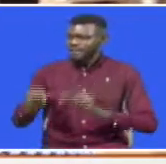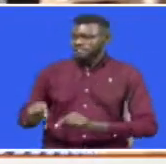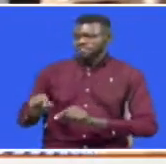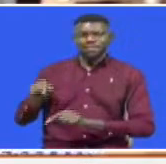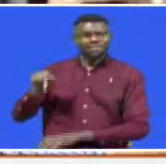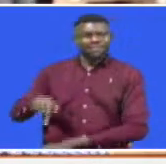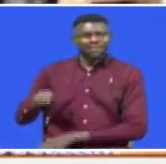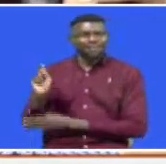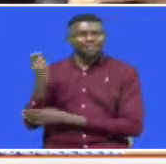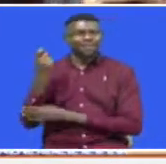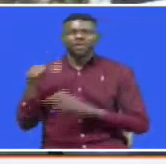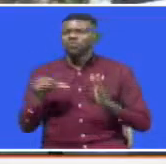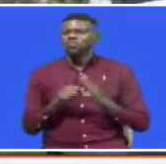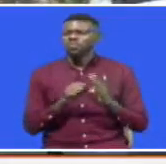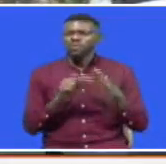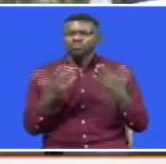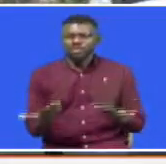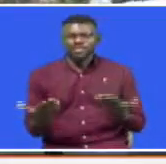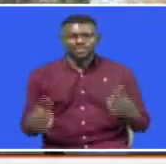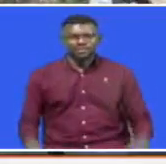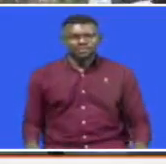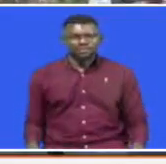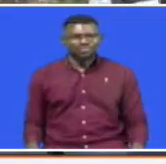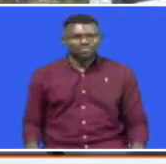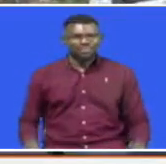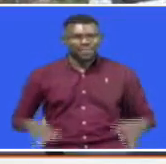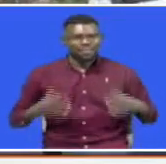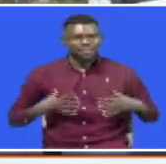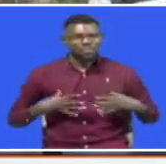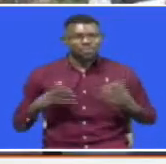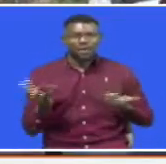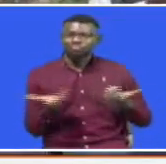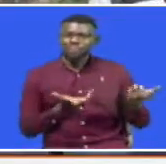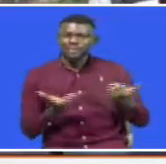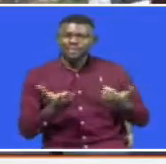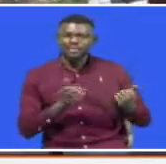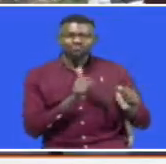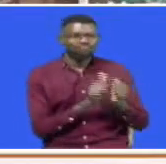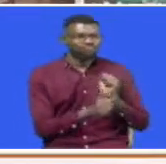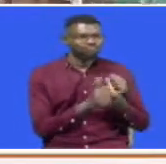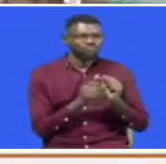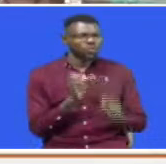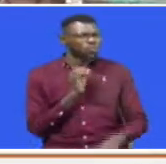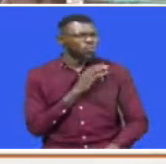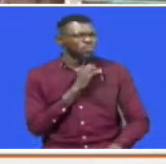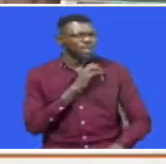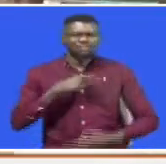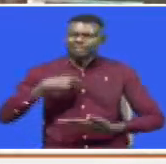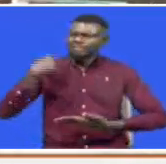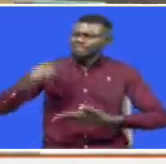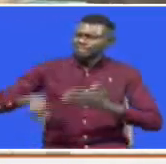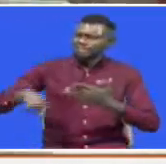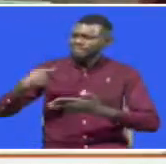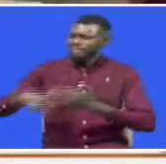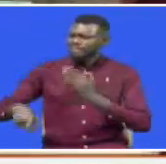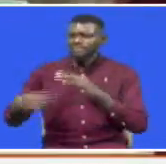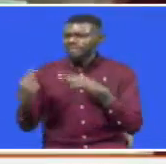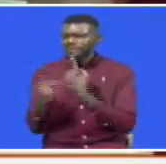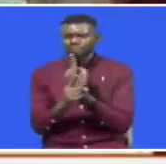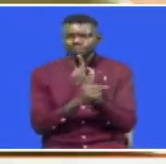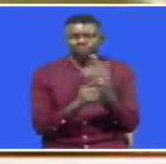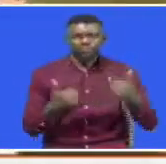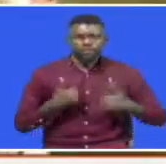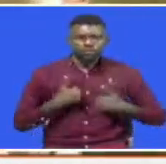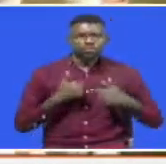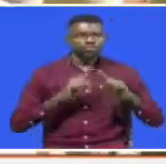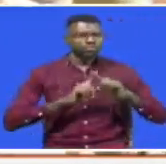chini. Ni nini hiyo inafanya? Wafanyabiashara wa mahindi vile vile wamegadhabishwa na hatua ya kulipishwa ushuru wa viwango tofauti bila ya